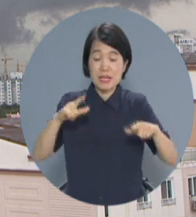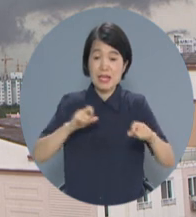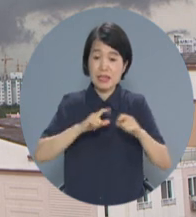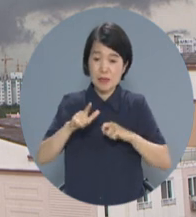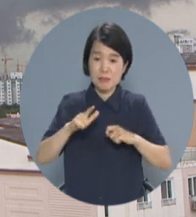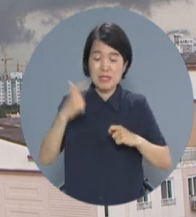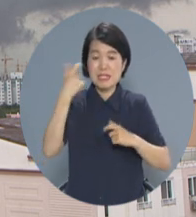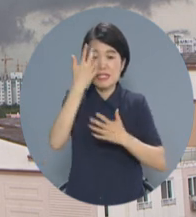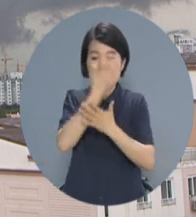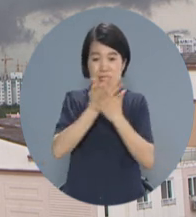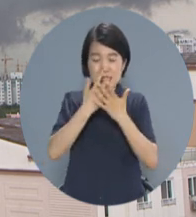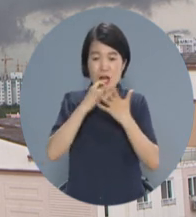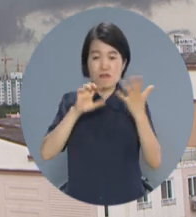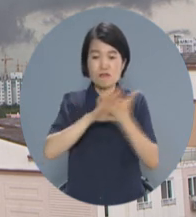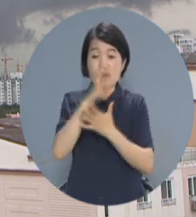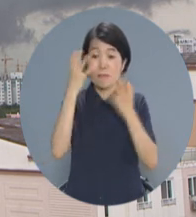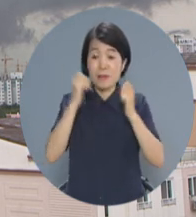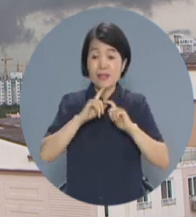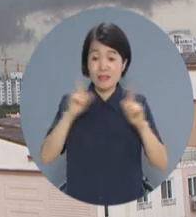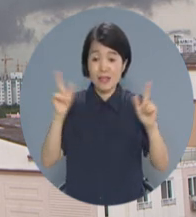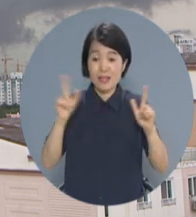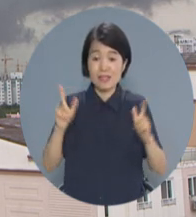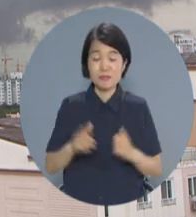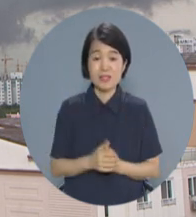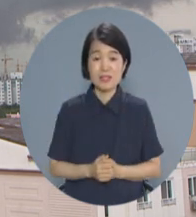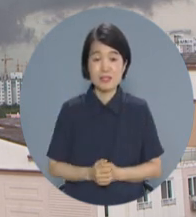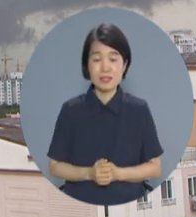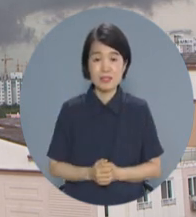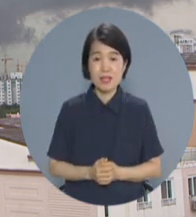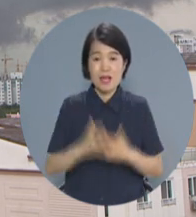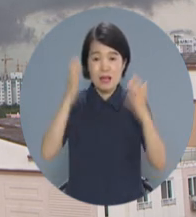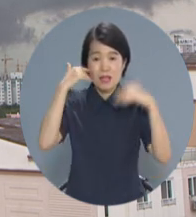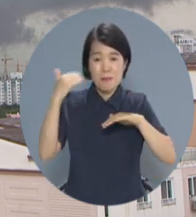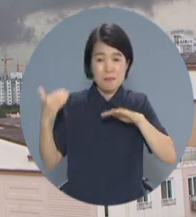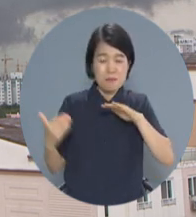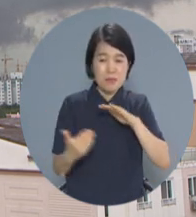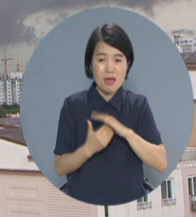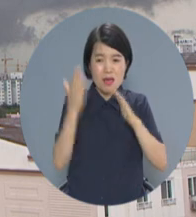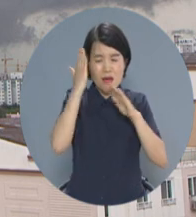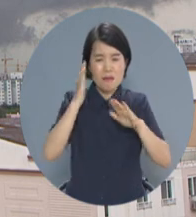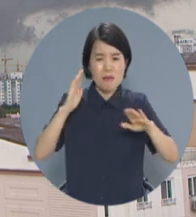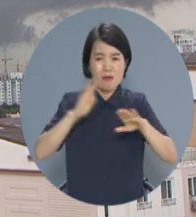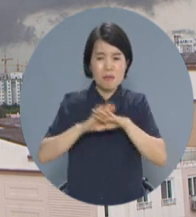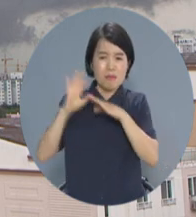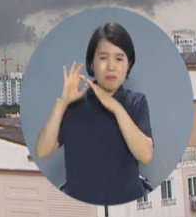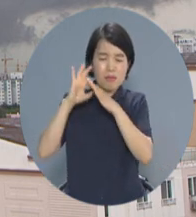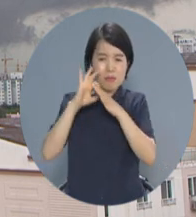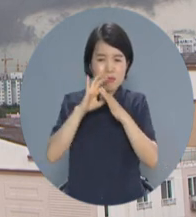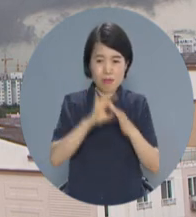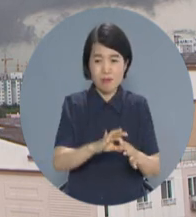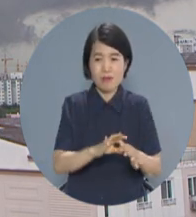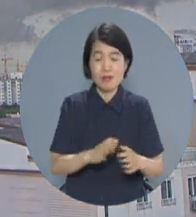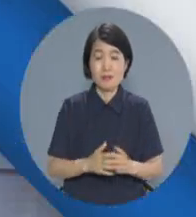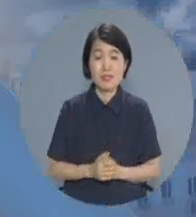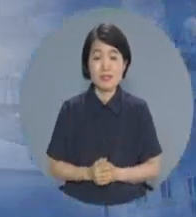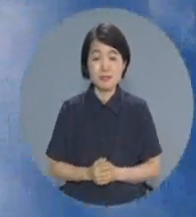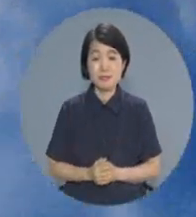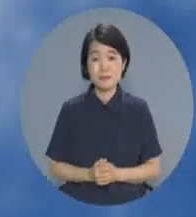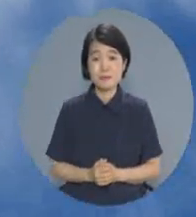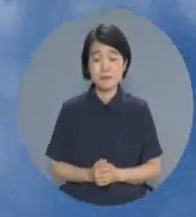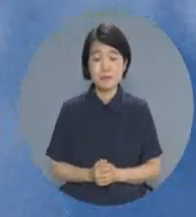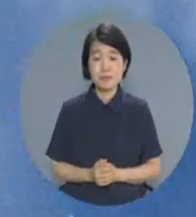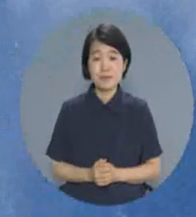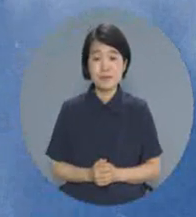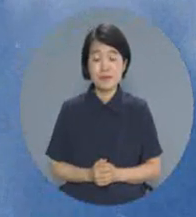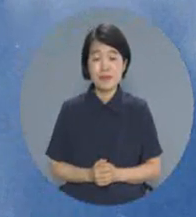대체로 흐리고 구름이 많은 날씨를 보이겠습니다. 무더위는 밤까지 이어져 열대야가 예상됩니다.